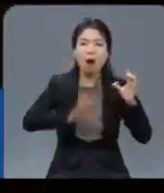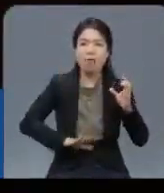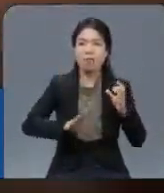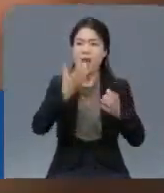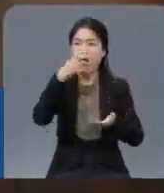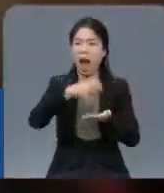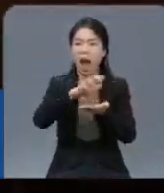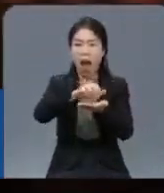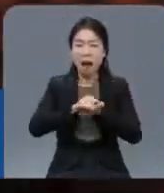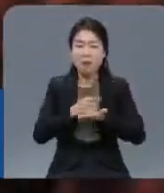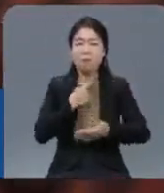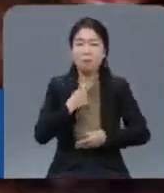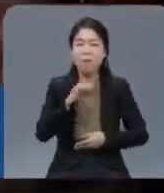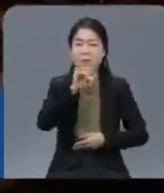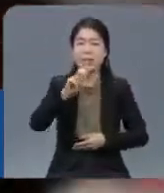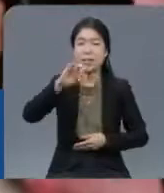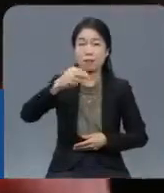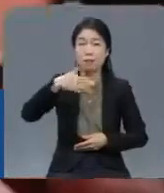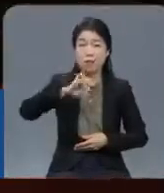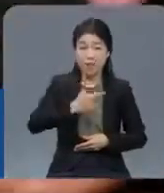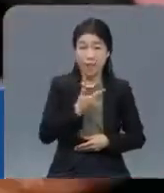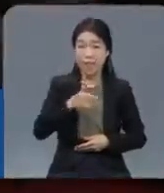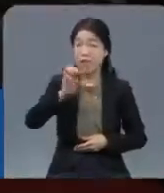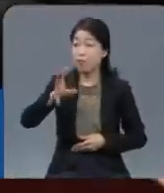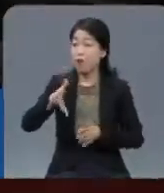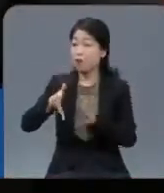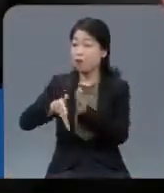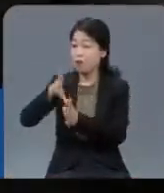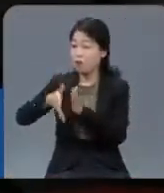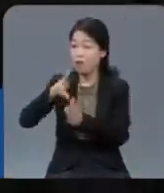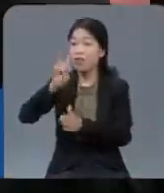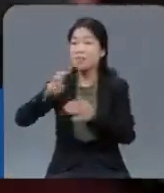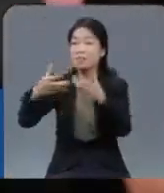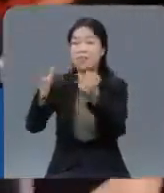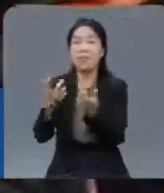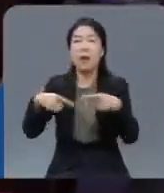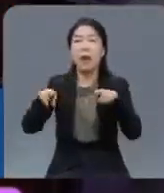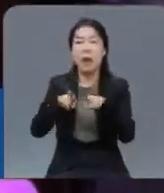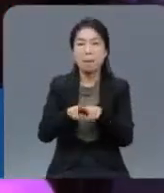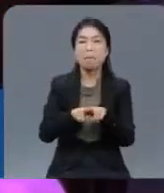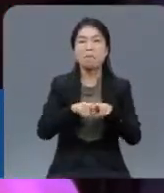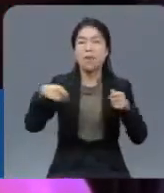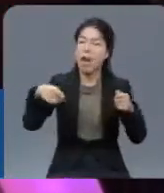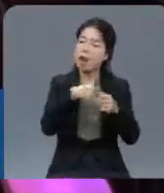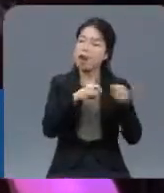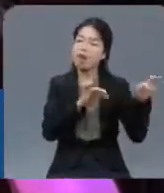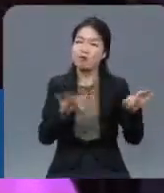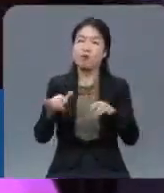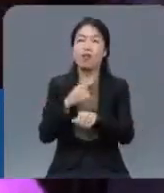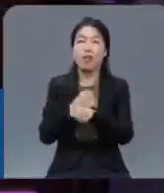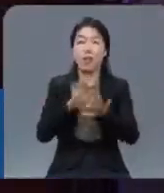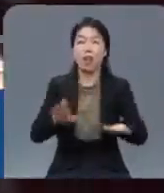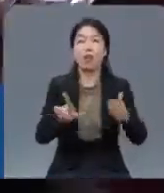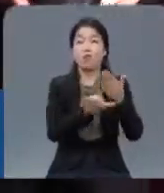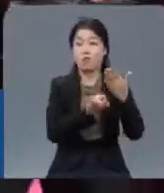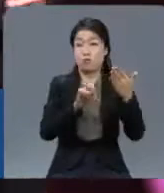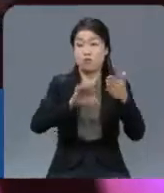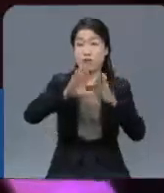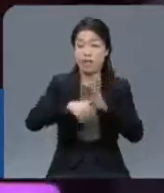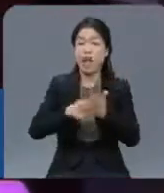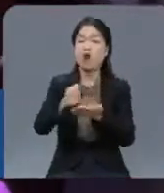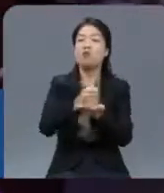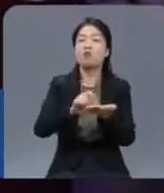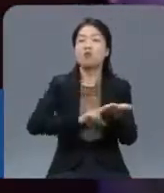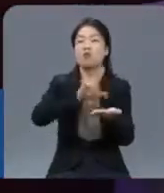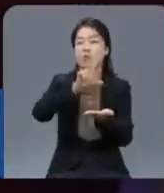광주 시립교향악단과 협연에 나섭니다. 광주시향은 오는 9월 30일 광주에서 운명을 주제로